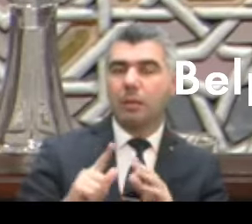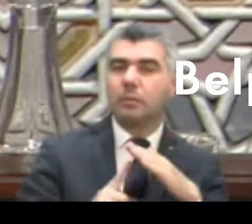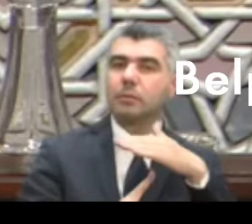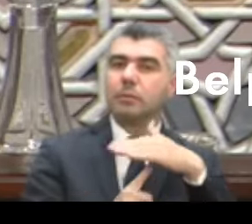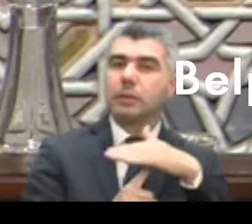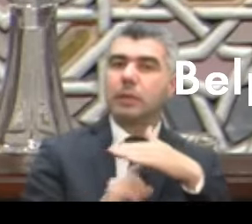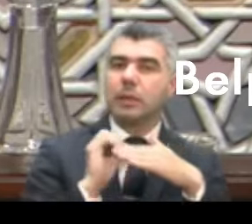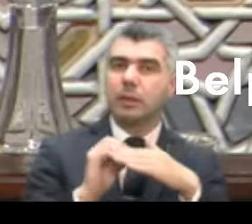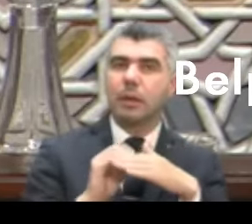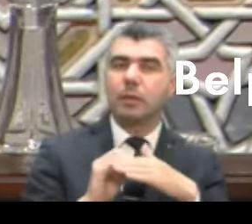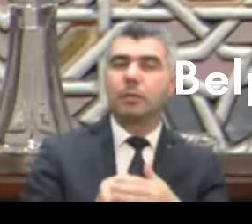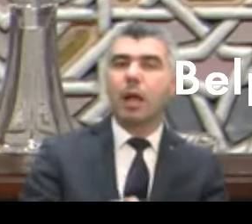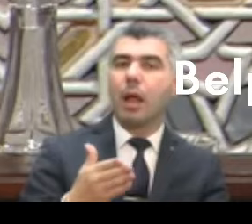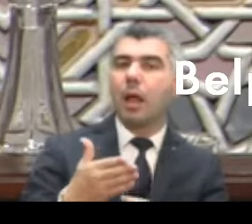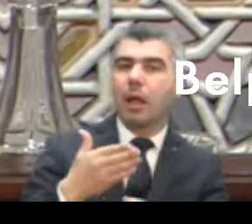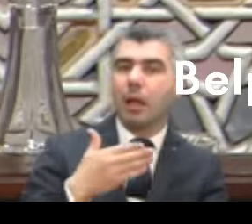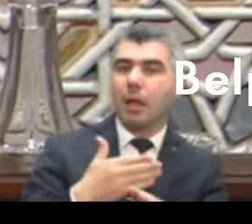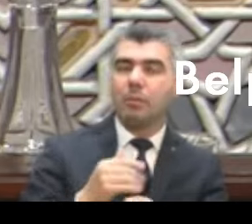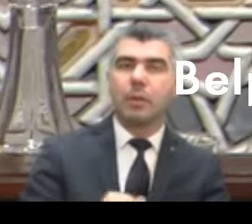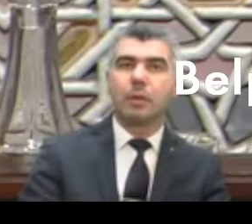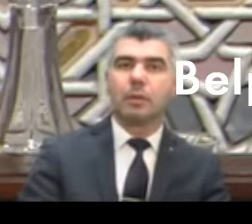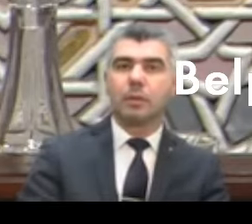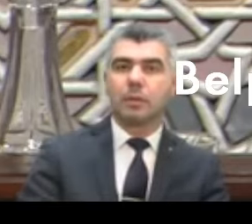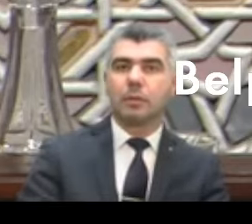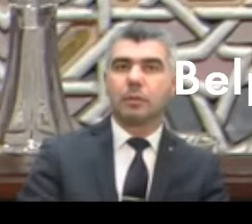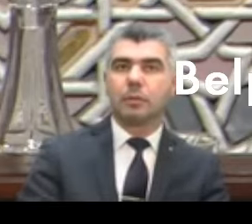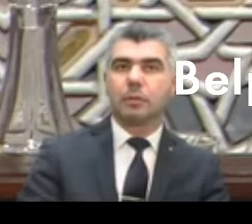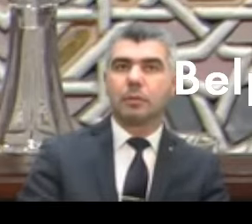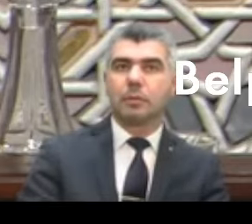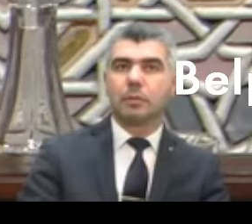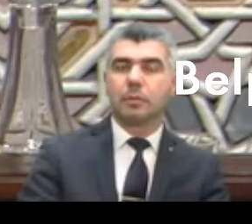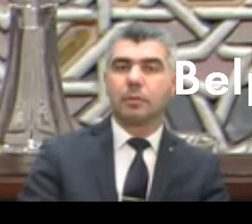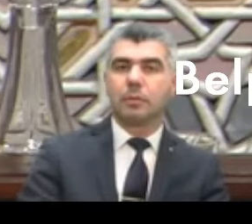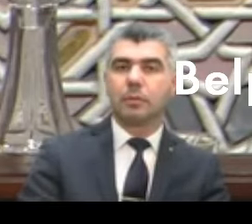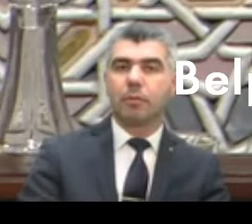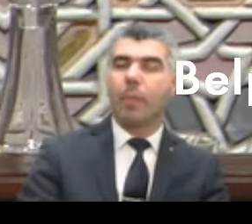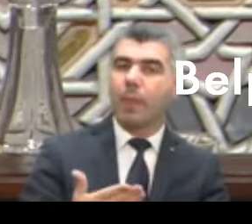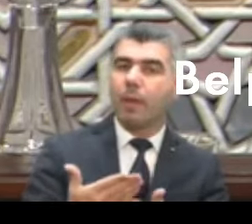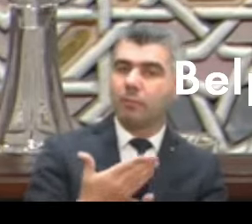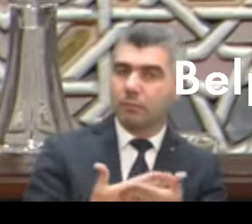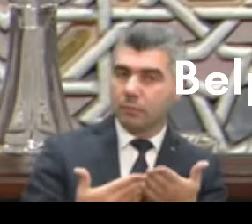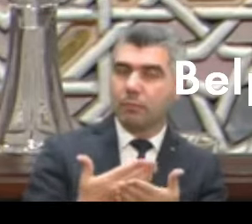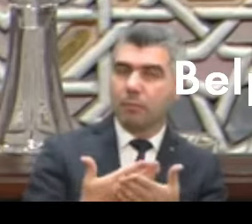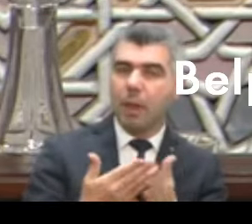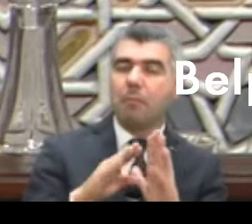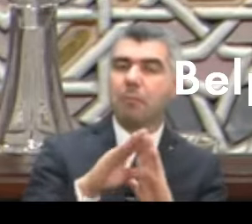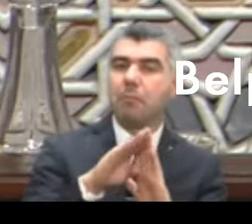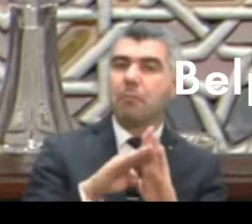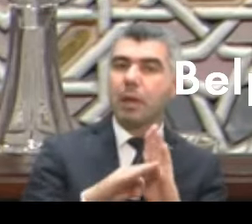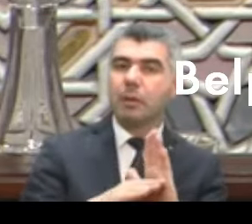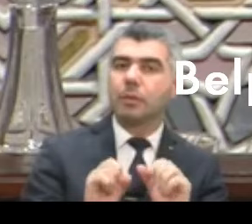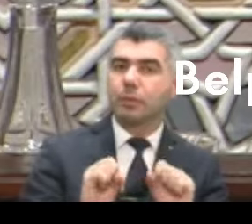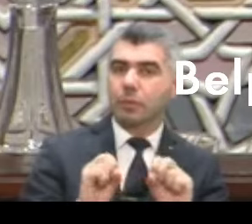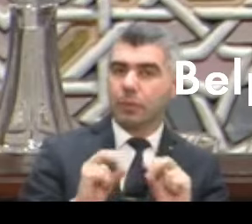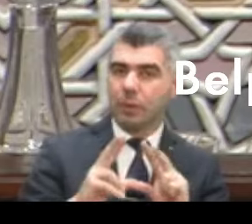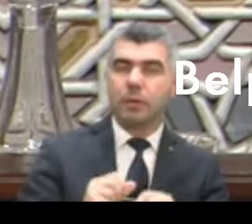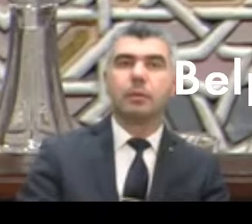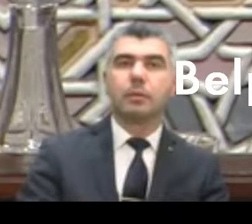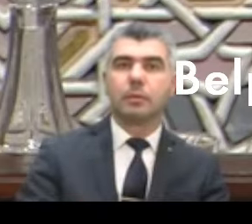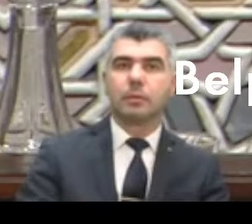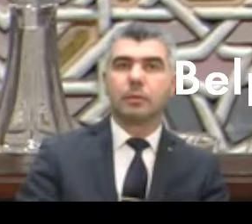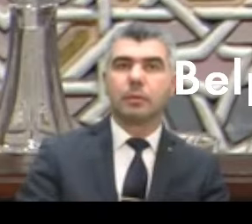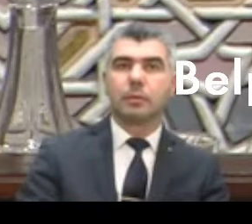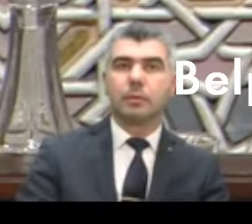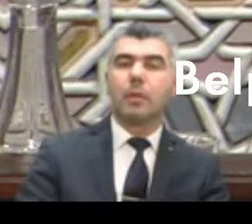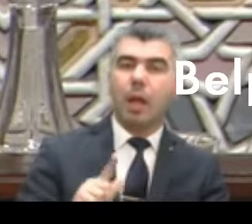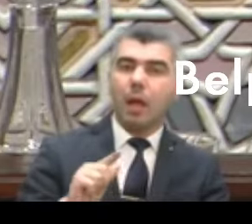نظام في الجلسه الماضيه تم التداول فيها في المكتب وبالتالي انه كانت